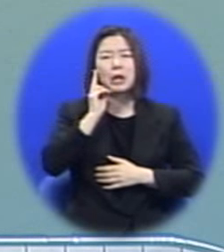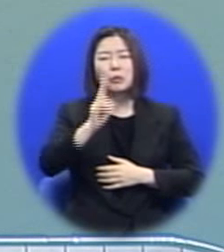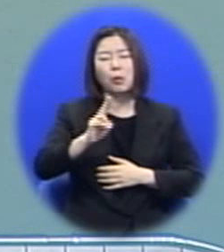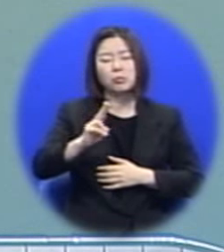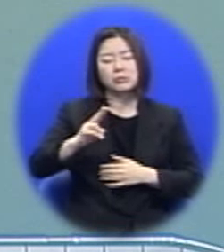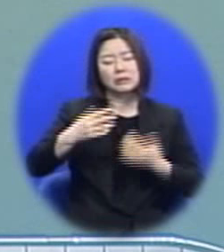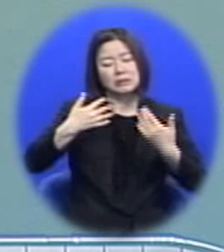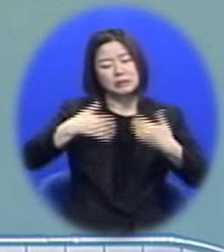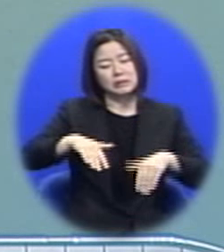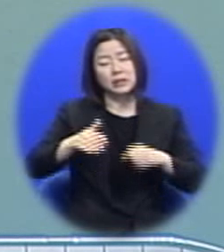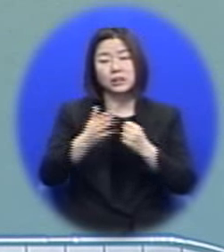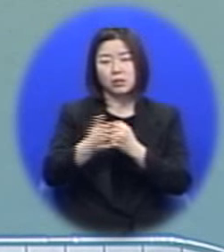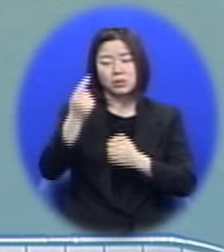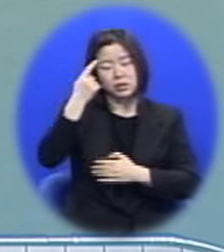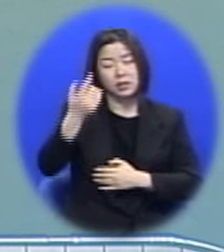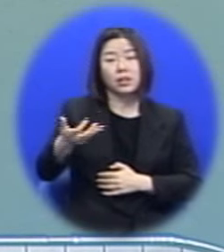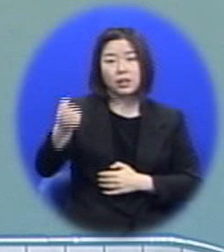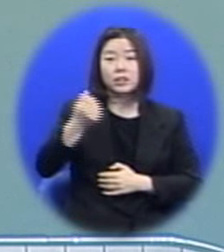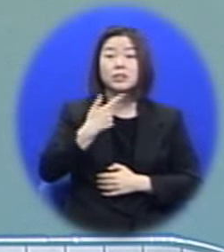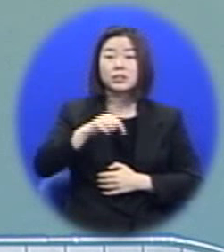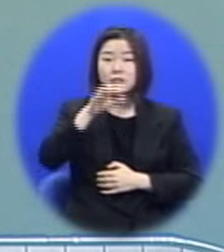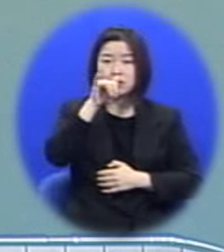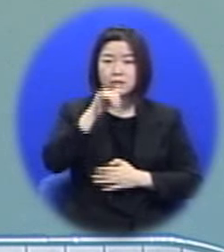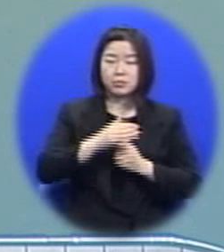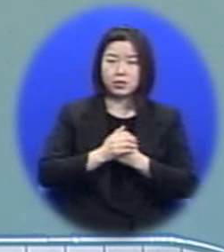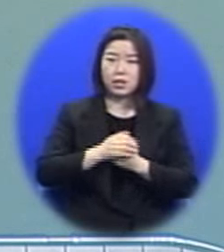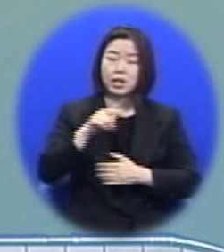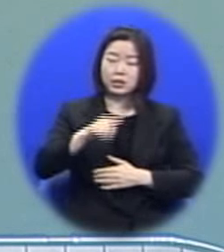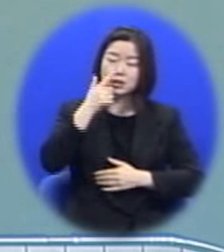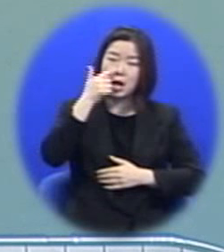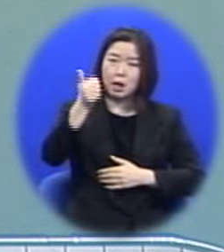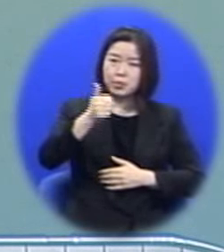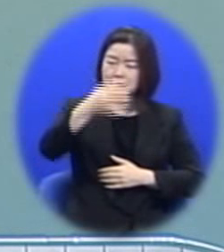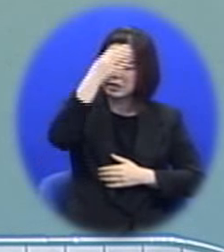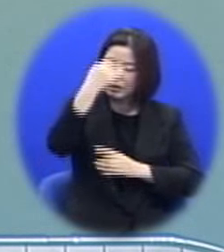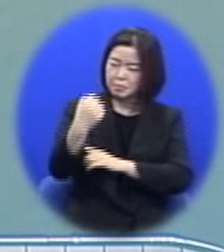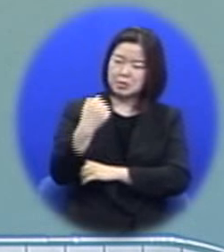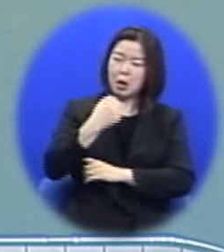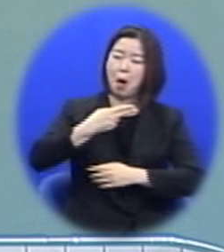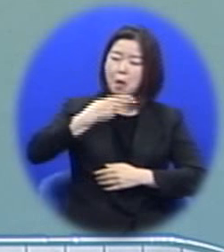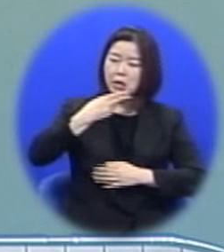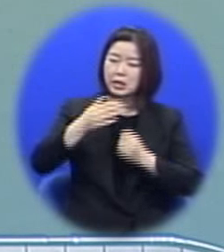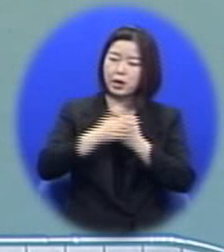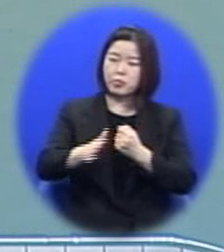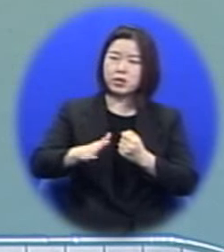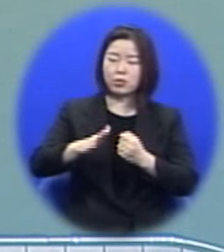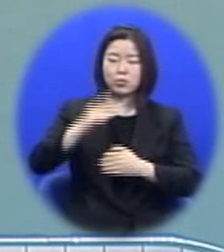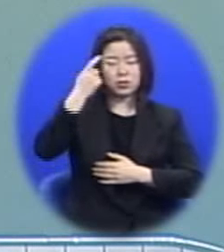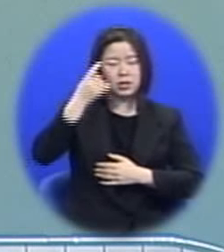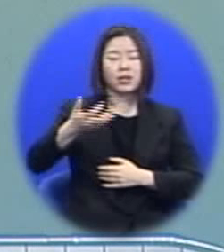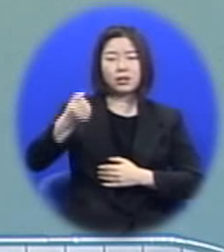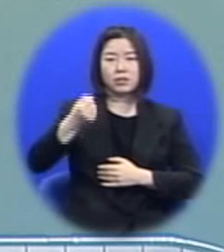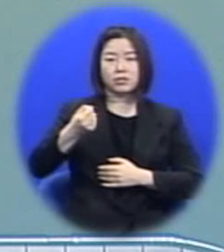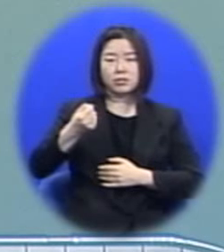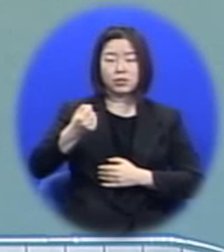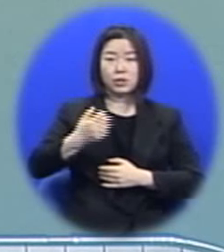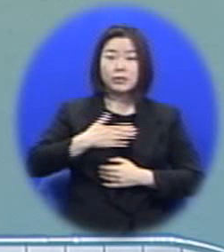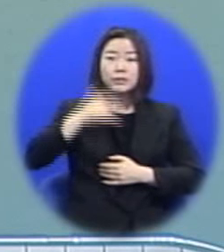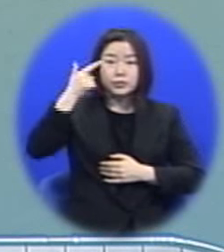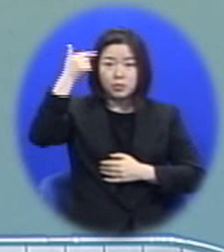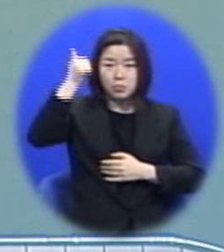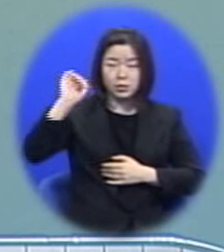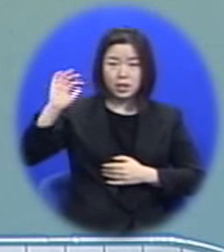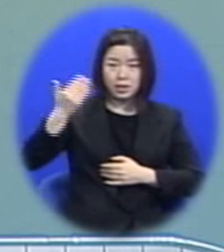그러시다고 그렇게 생각했어요. 그건 아버지의 무능함이라고 생각했어요. 저는 목사가